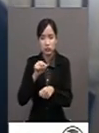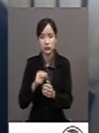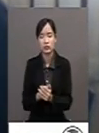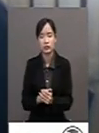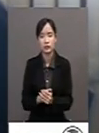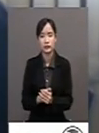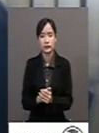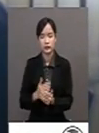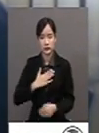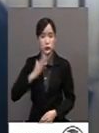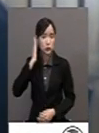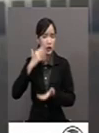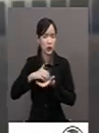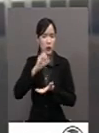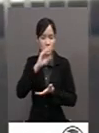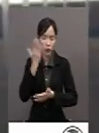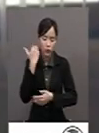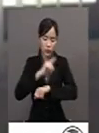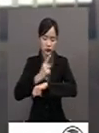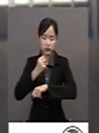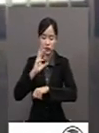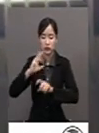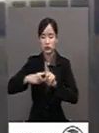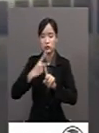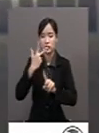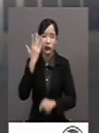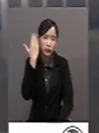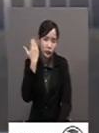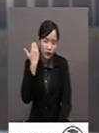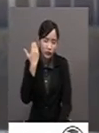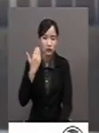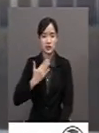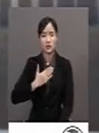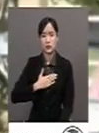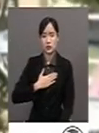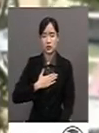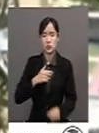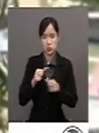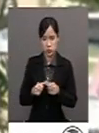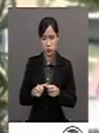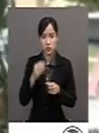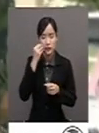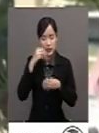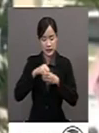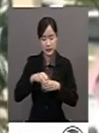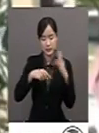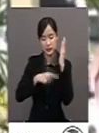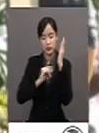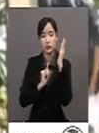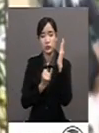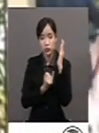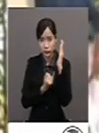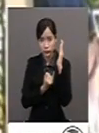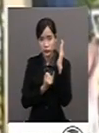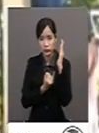ณสายันบอกว่าวันที่16มีนาคมที่ผ่านมาฮะคือตนเองอยู่บ้านที่จังหวัดประจวบคีรีขันธ์นะครับแล้